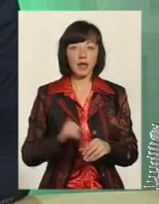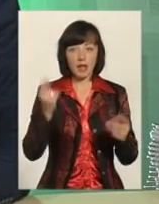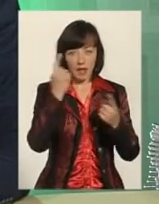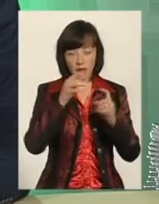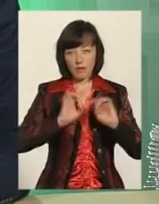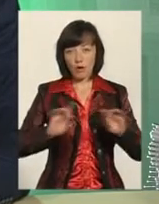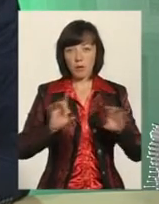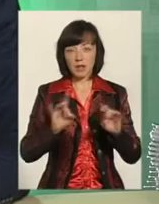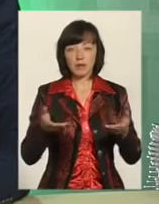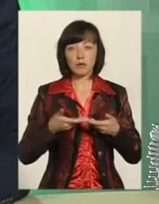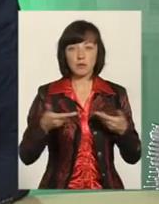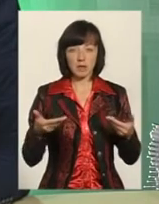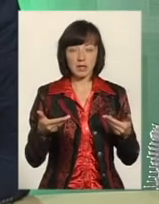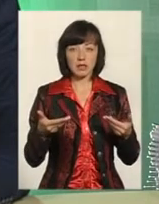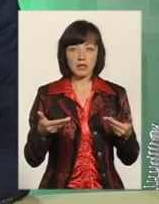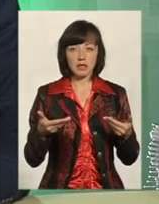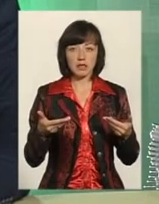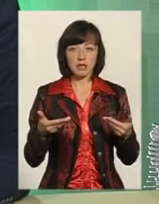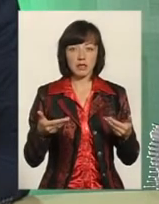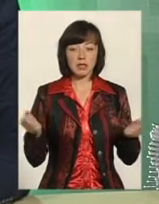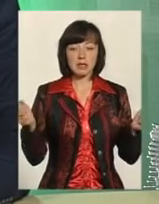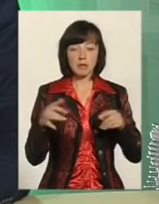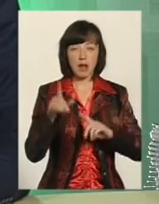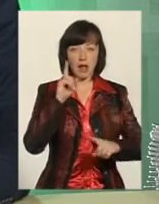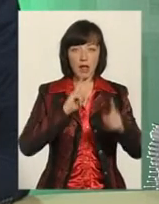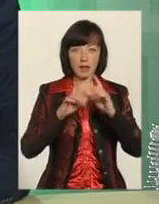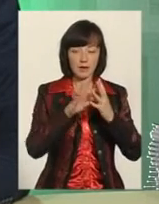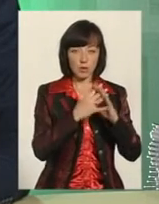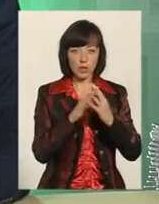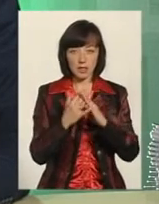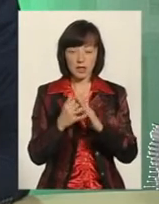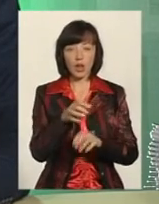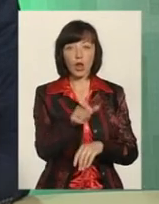Інформативно ми збирали сходи сіл.